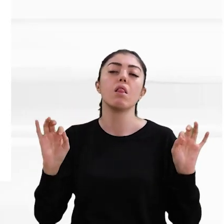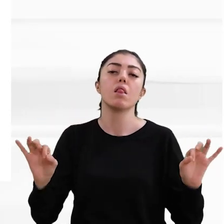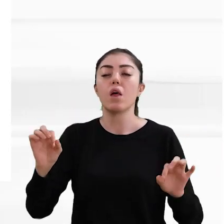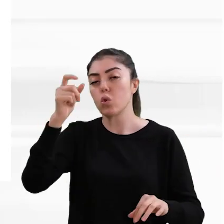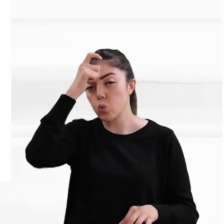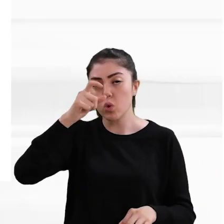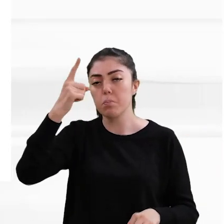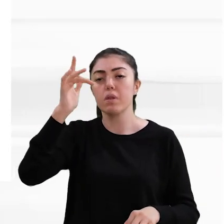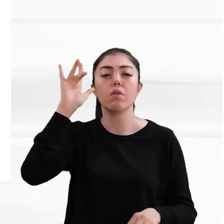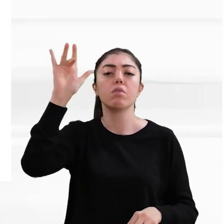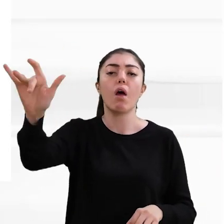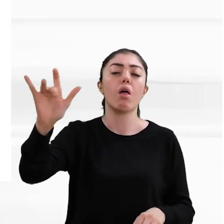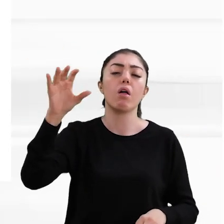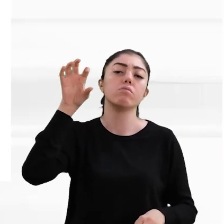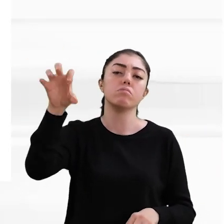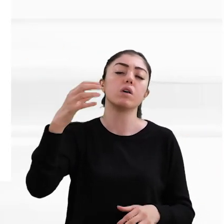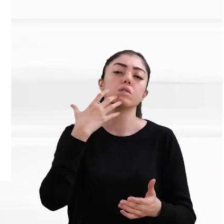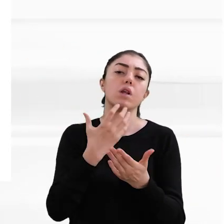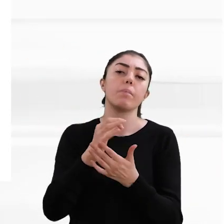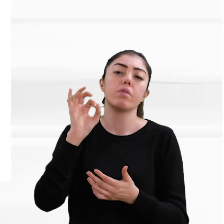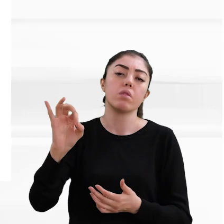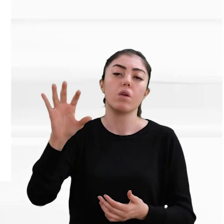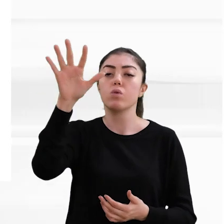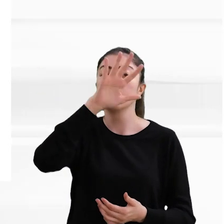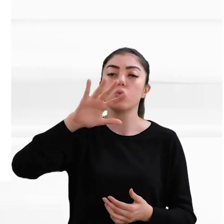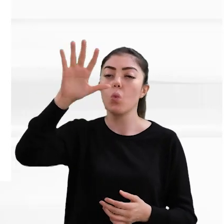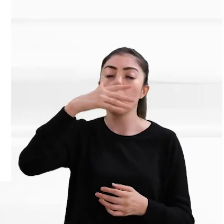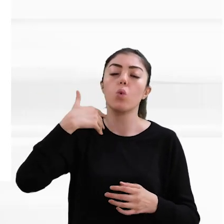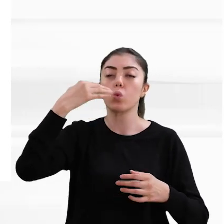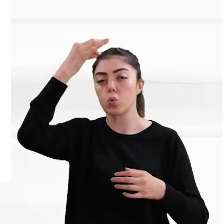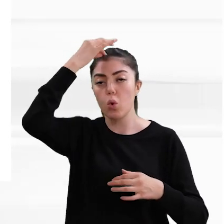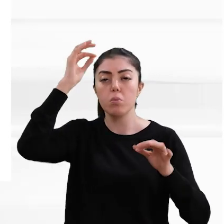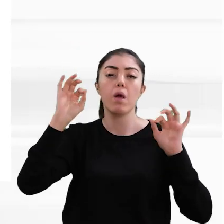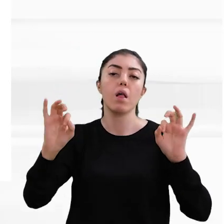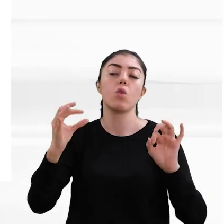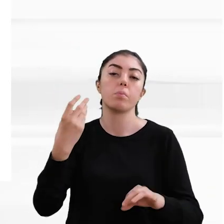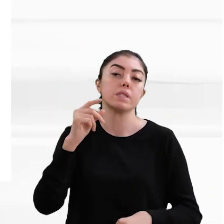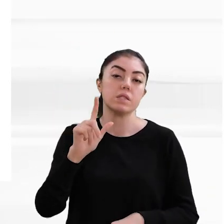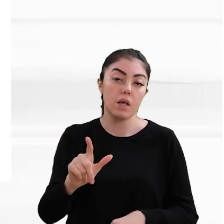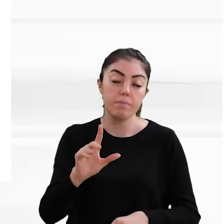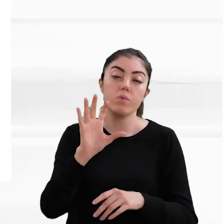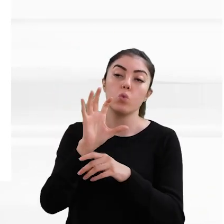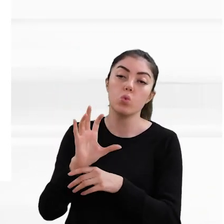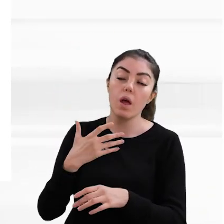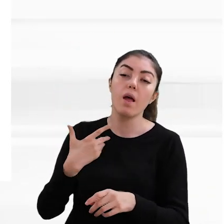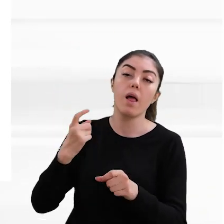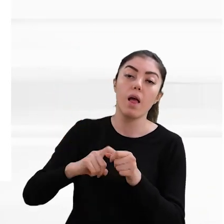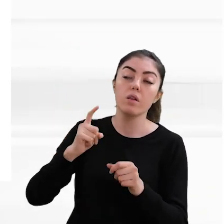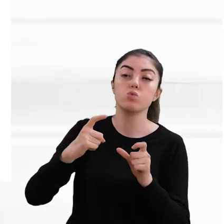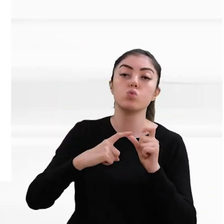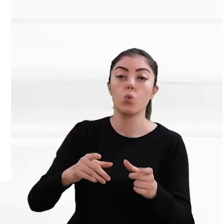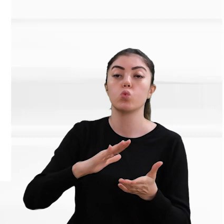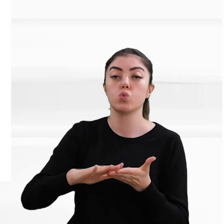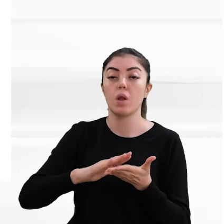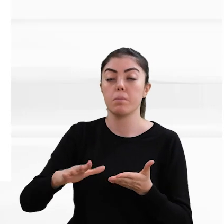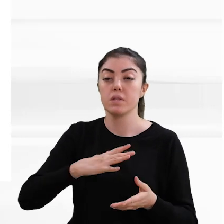için uydunun Türkiye'de herhangi bir yerde sabit bulunan birine göre gökyüzündeki konumunun hep aynı kalması gerekmektedir.